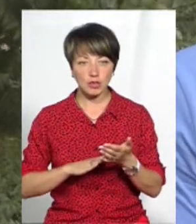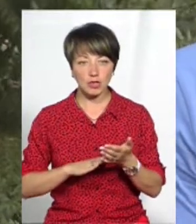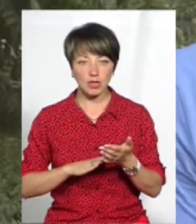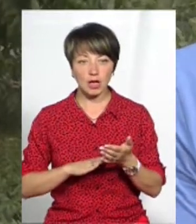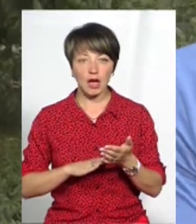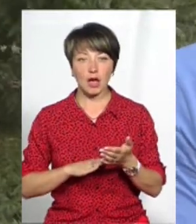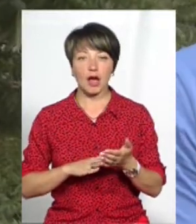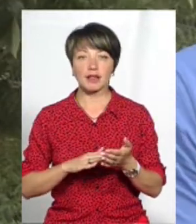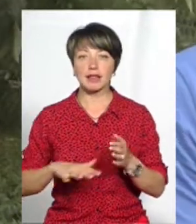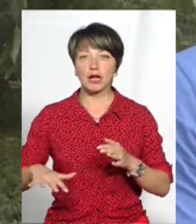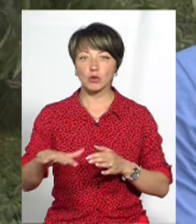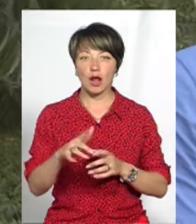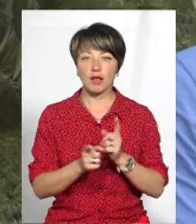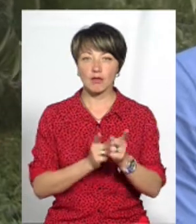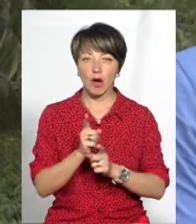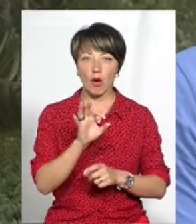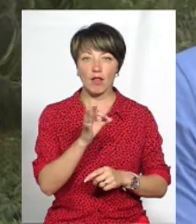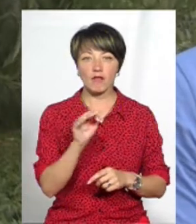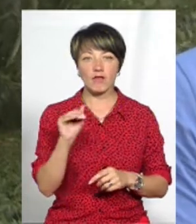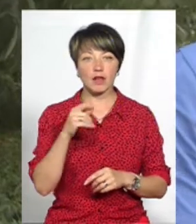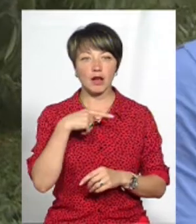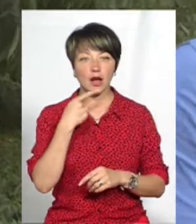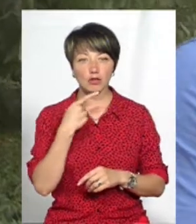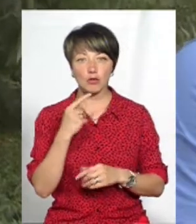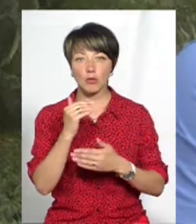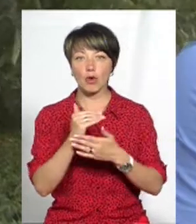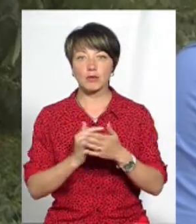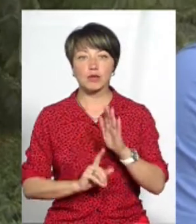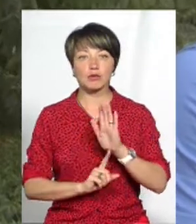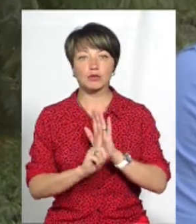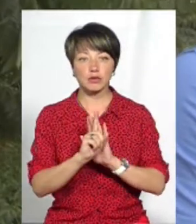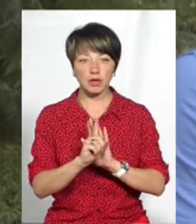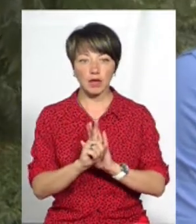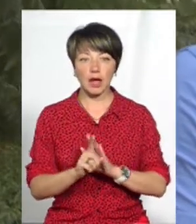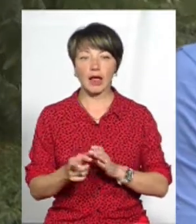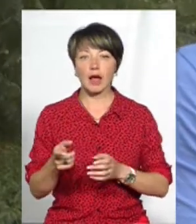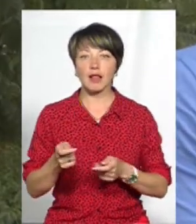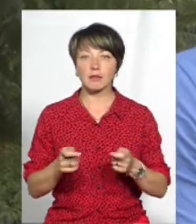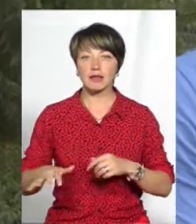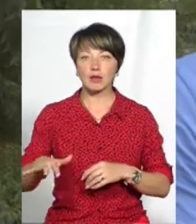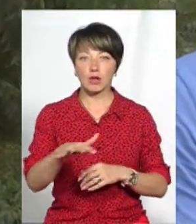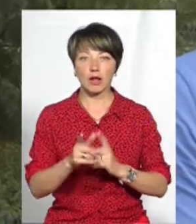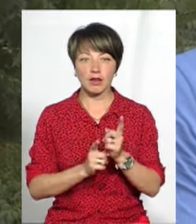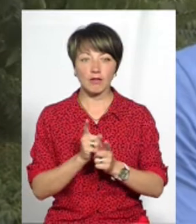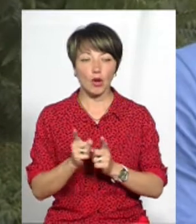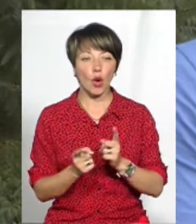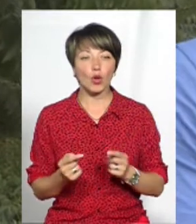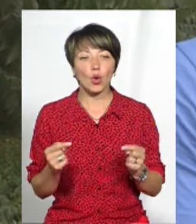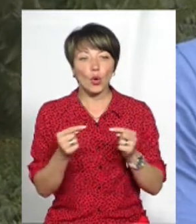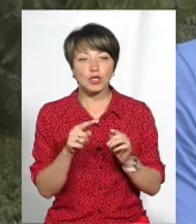реформи, а Олег Феліксович каже у своїй програмі, що він започаткує адмінтериторіальну реформу. Тоді логічне питання,